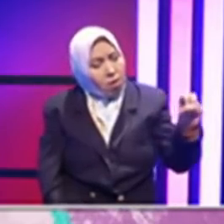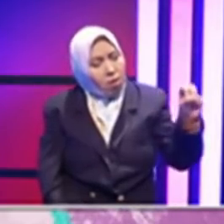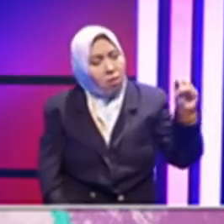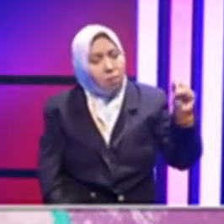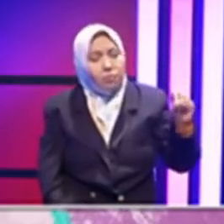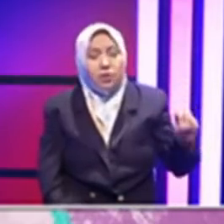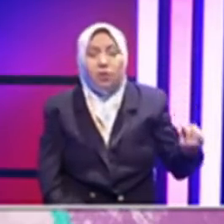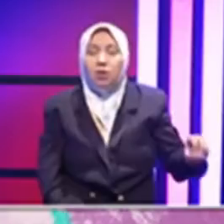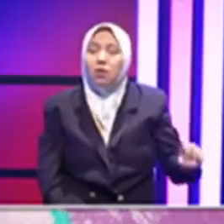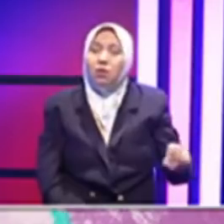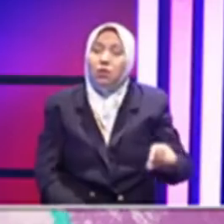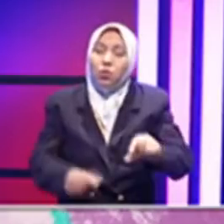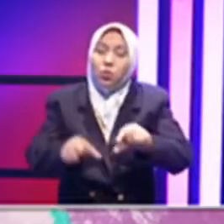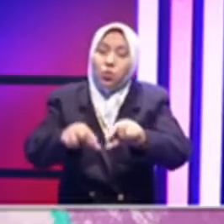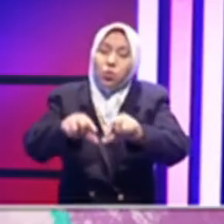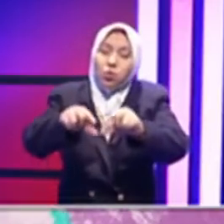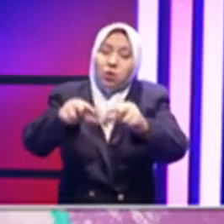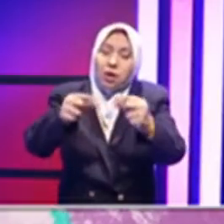قاف